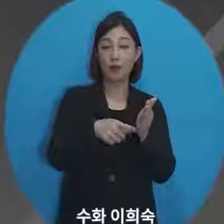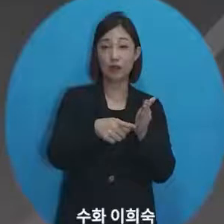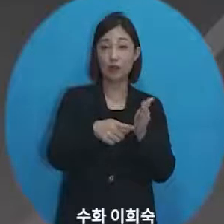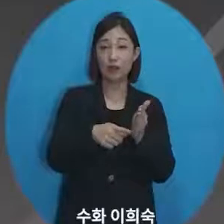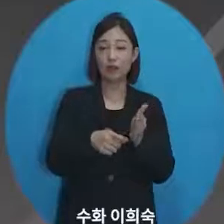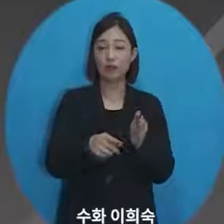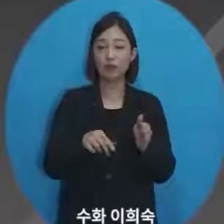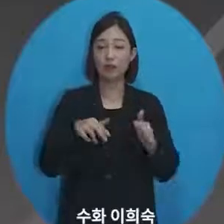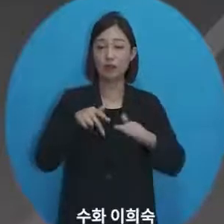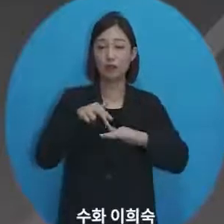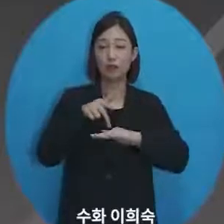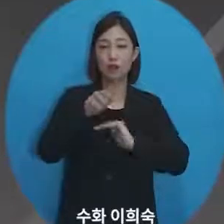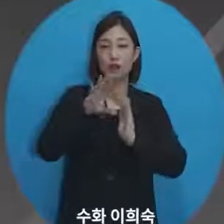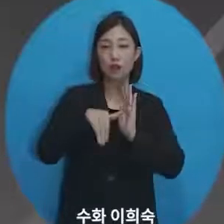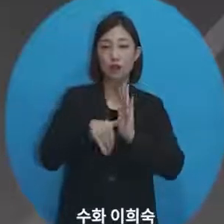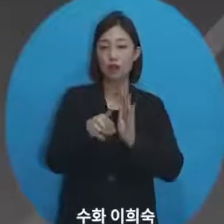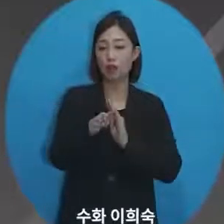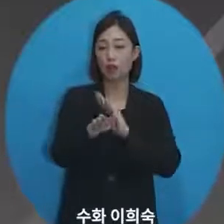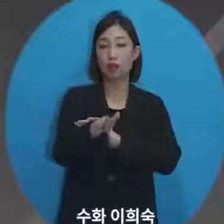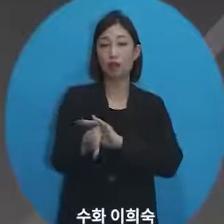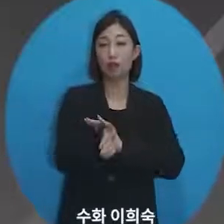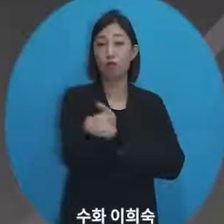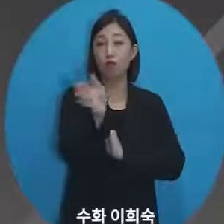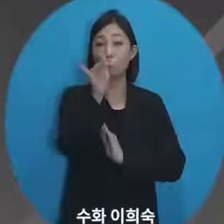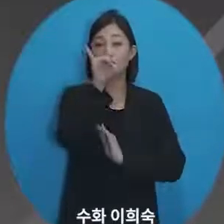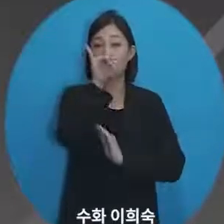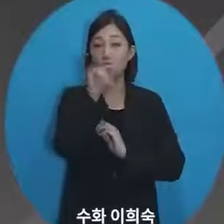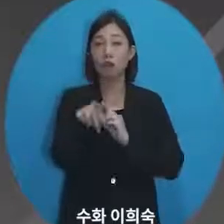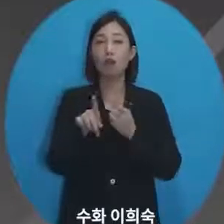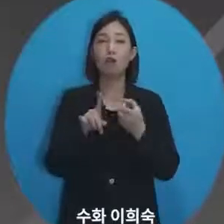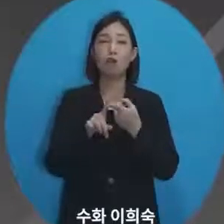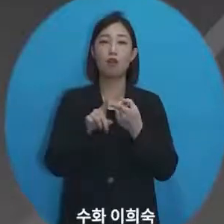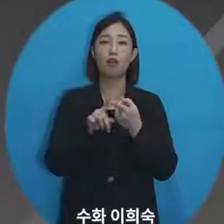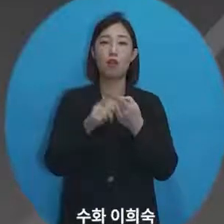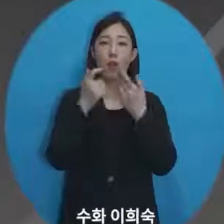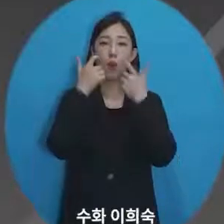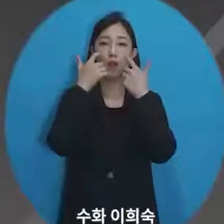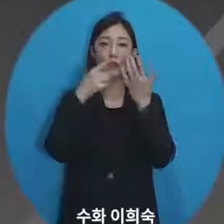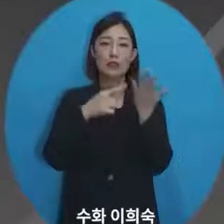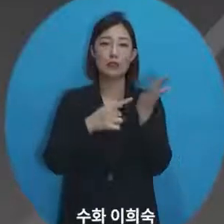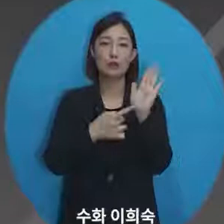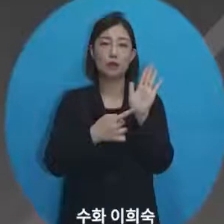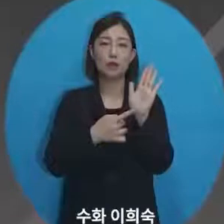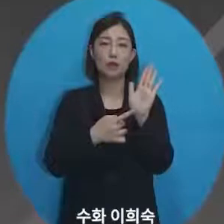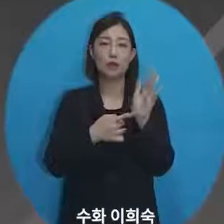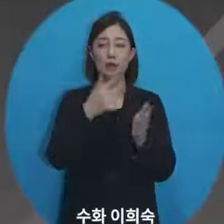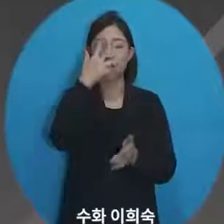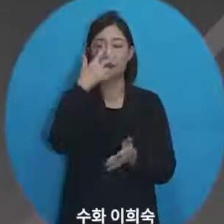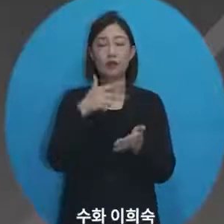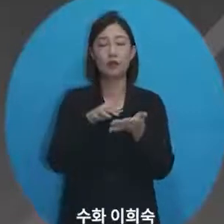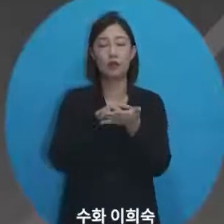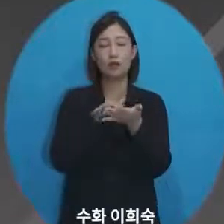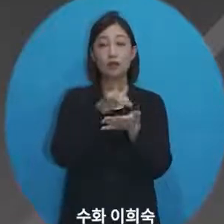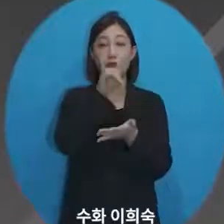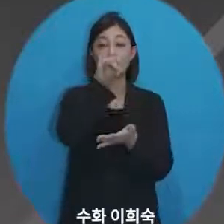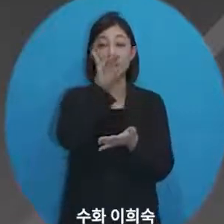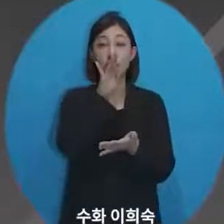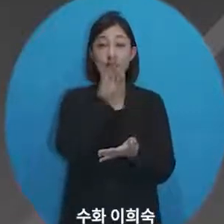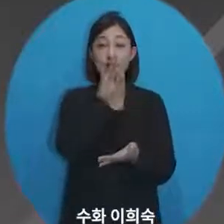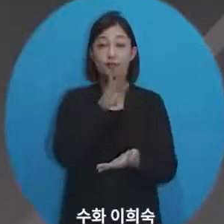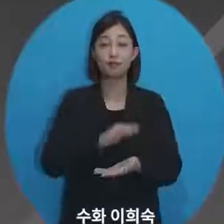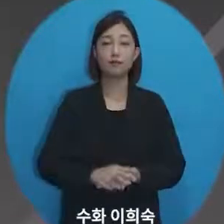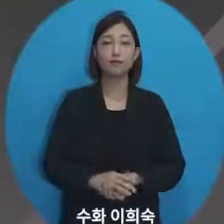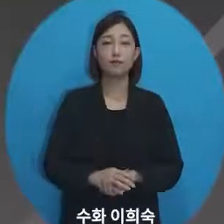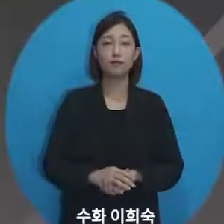끝까지 가면 방향이 전환되는 부분에서 지금과 같이 촉지도가 나타나게 되는데요. 그러면